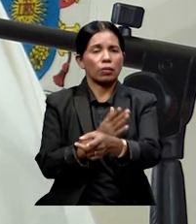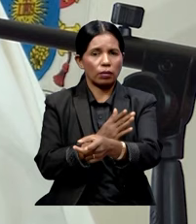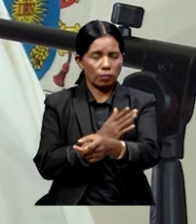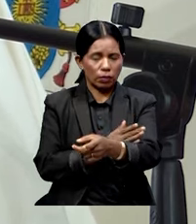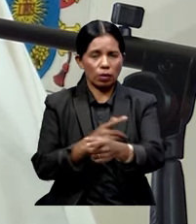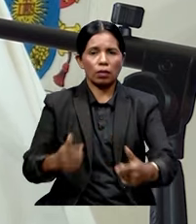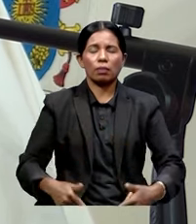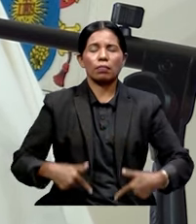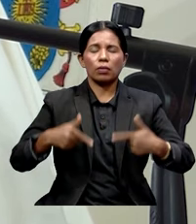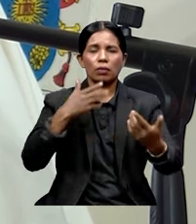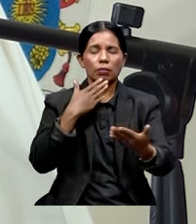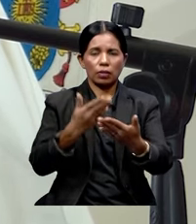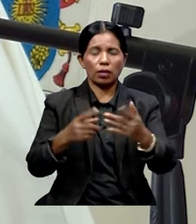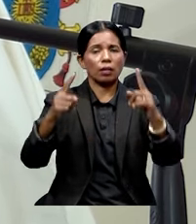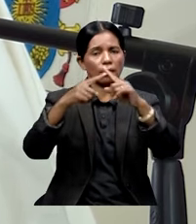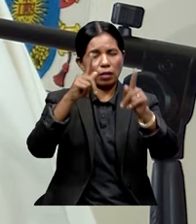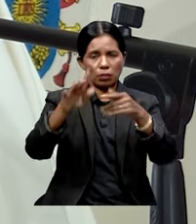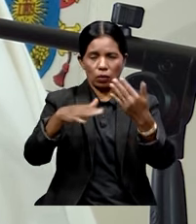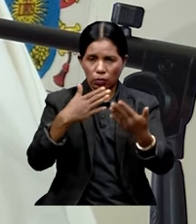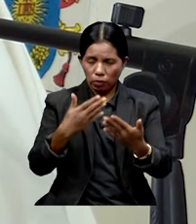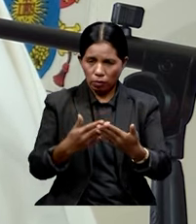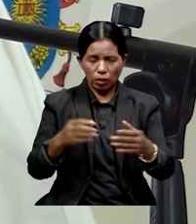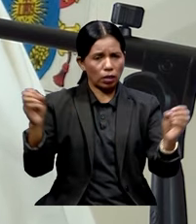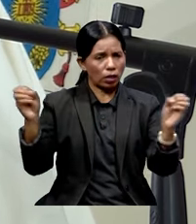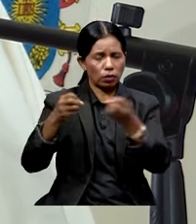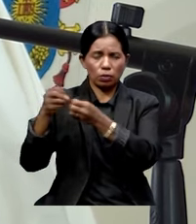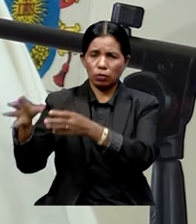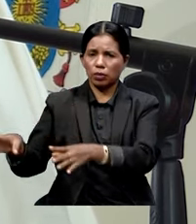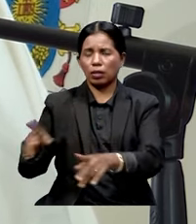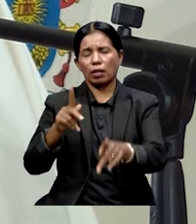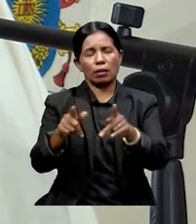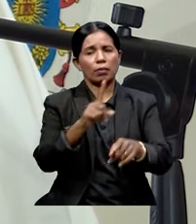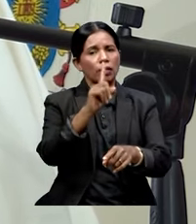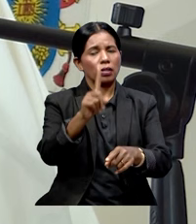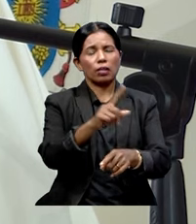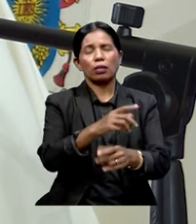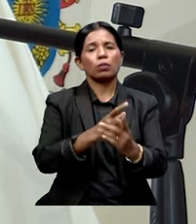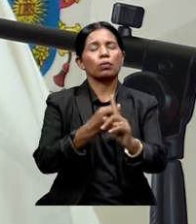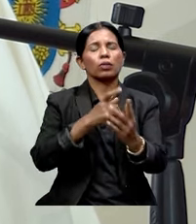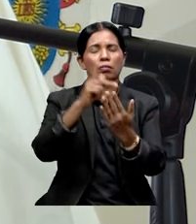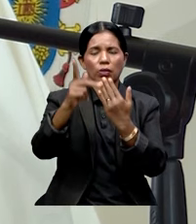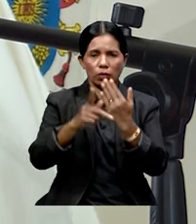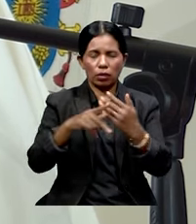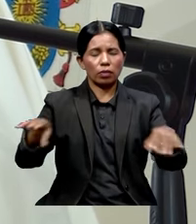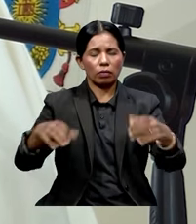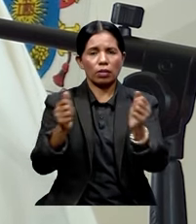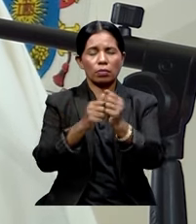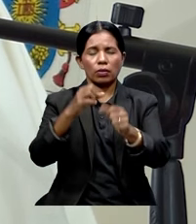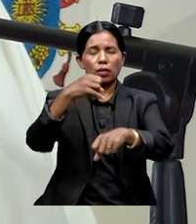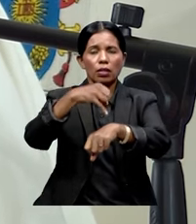moris nebediak ba emahoto-hoto, sem excluir a Maruma, li husi programa sira no cooperação internacional